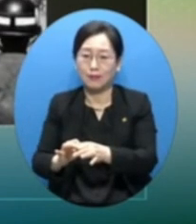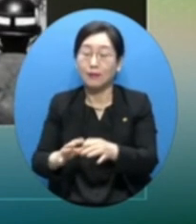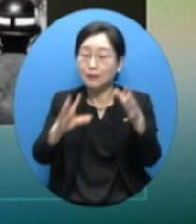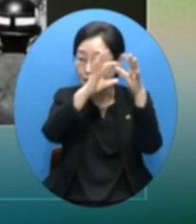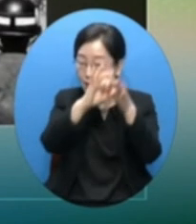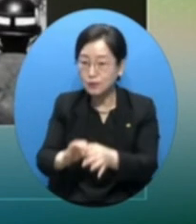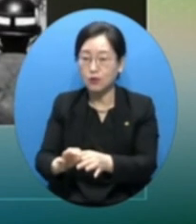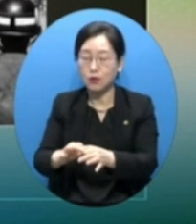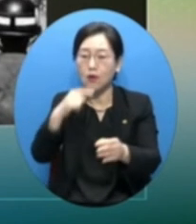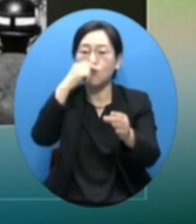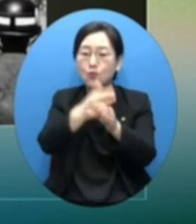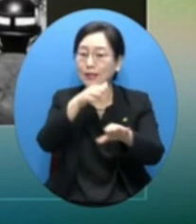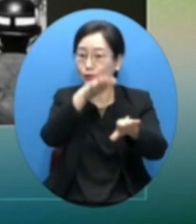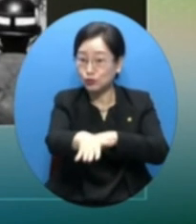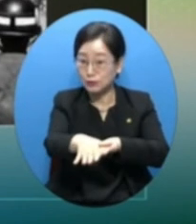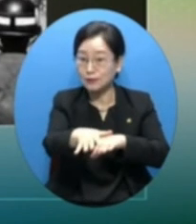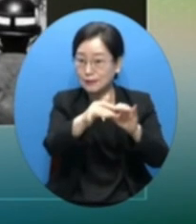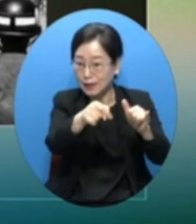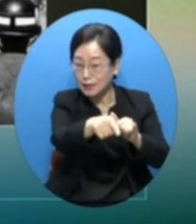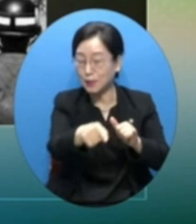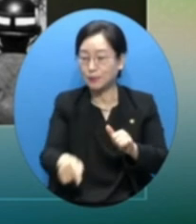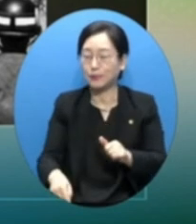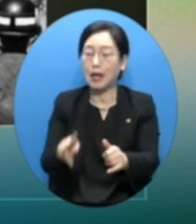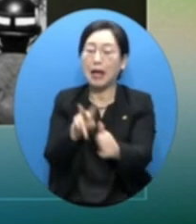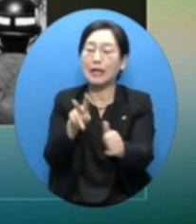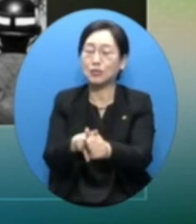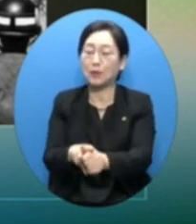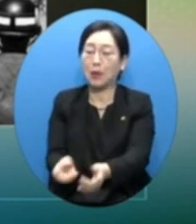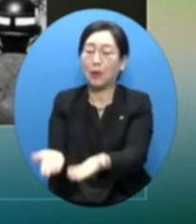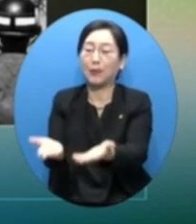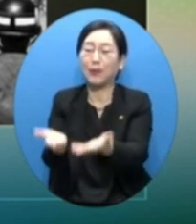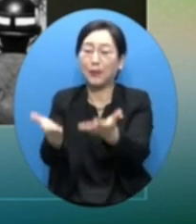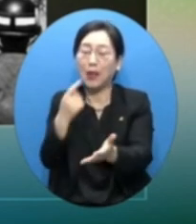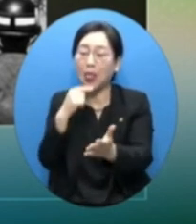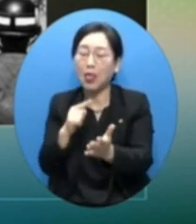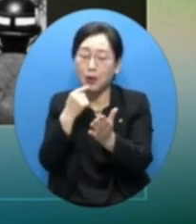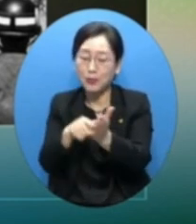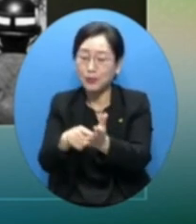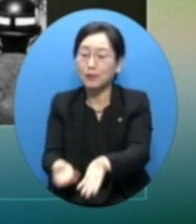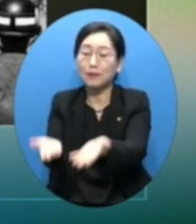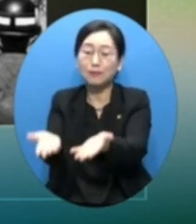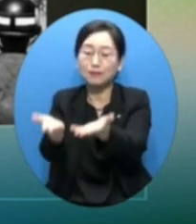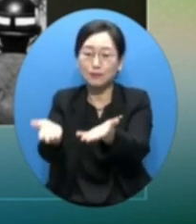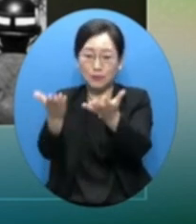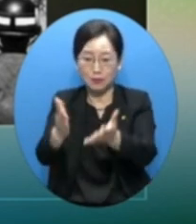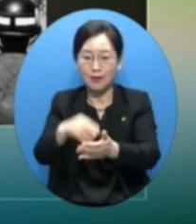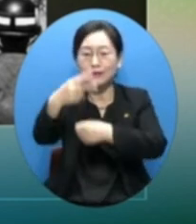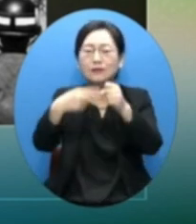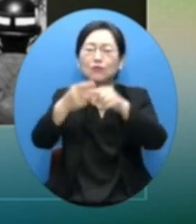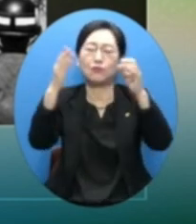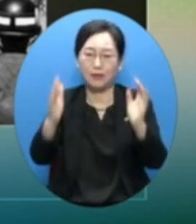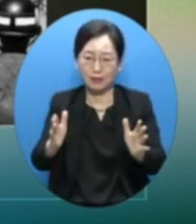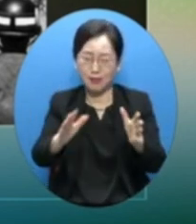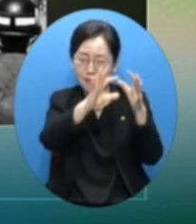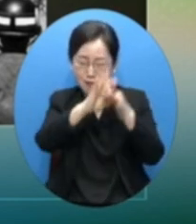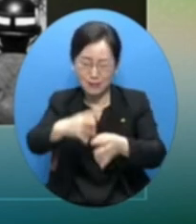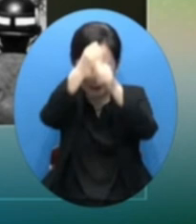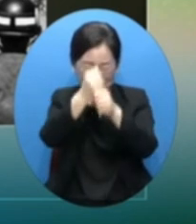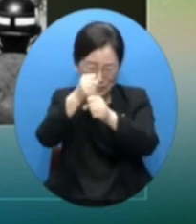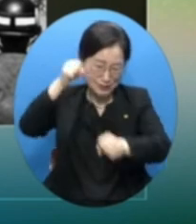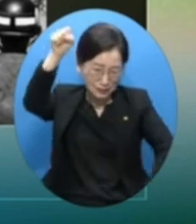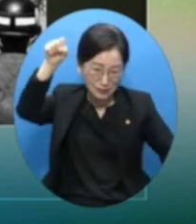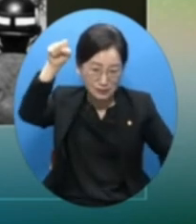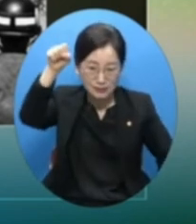계속 이 공산주의자들이 간첩들이 와서 선동해서 데모를 일으켜서 2년 내내 데모가 끝날 날이